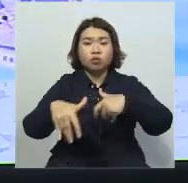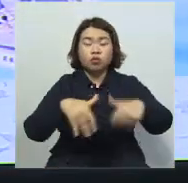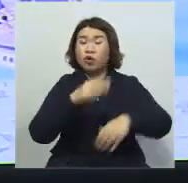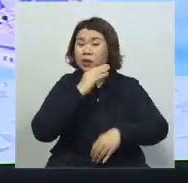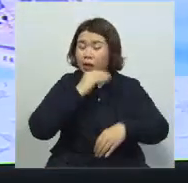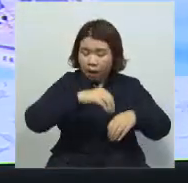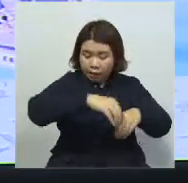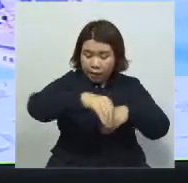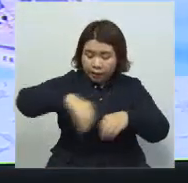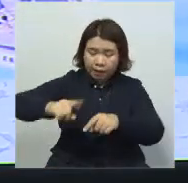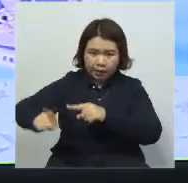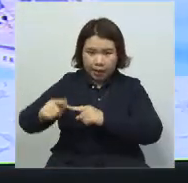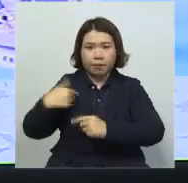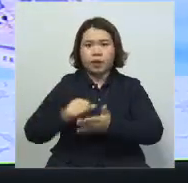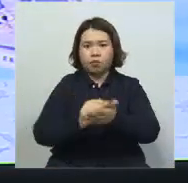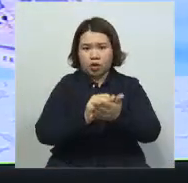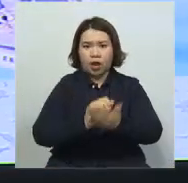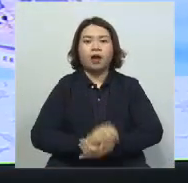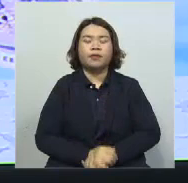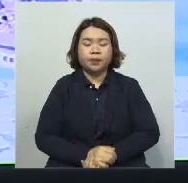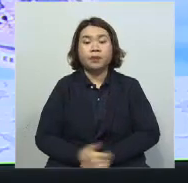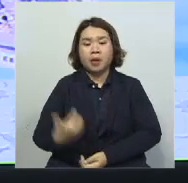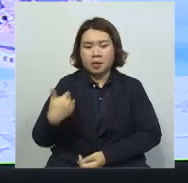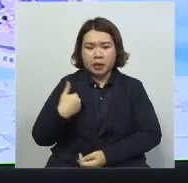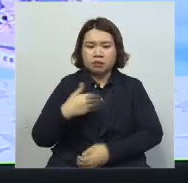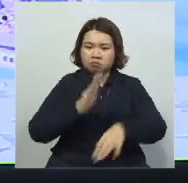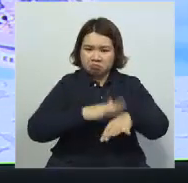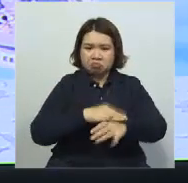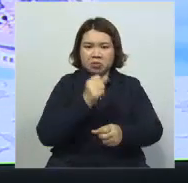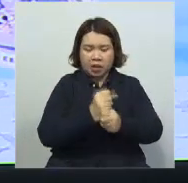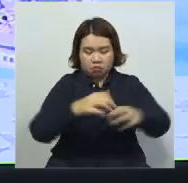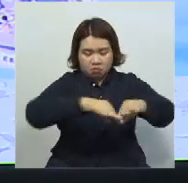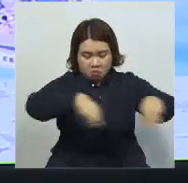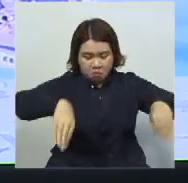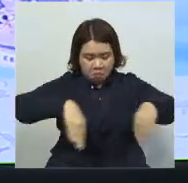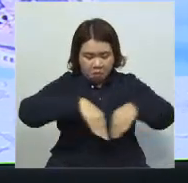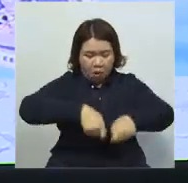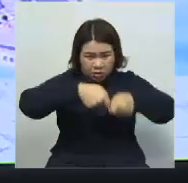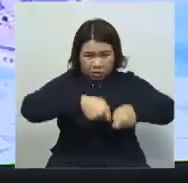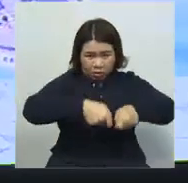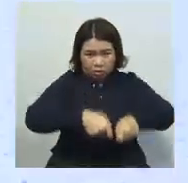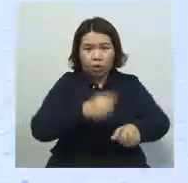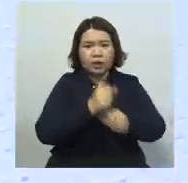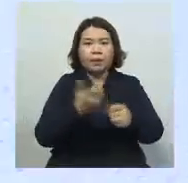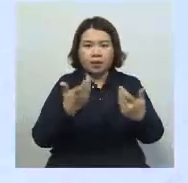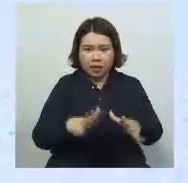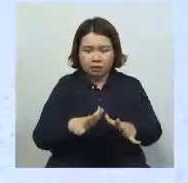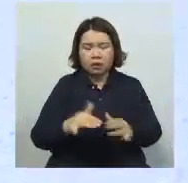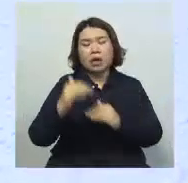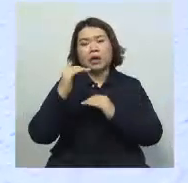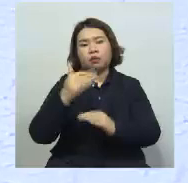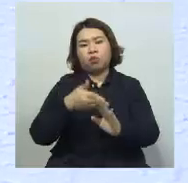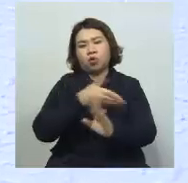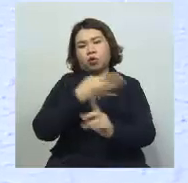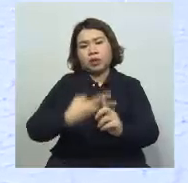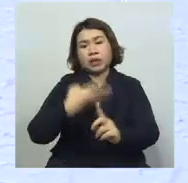แคลนน้ำทั่วประเทศด้วยมีการเร่งรัดการเจาะบ่อน้ำบาดาลในพื้นที่เสี่ยงที่จะขาดแคลนน้ำให้แล้วเสร็จภายในเดือนเมษาย